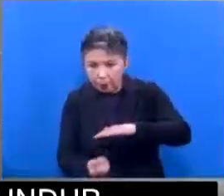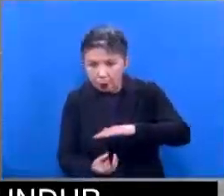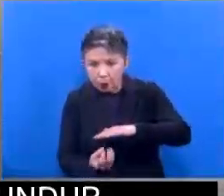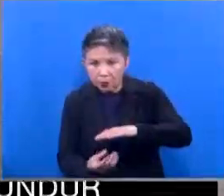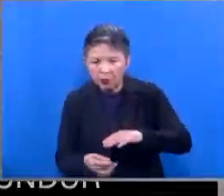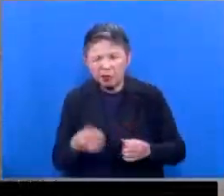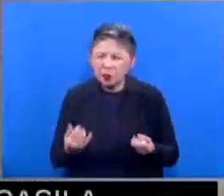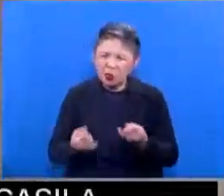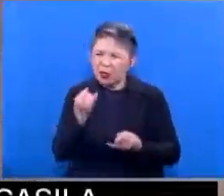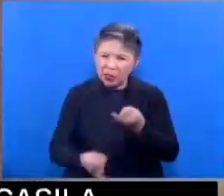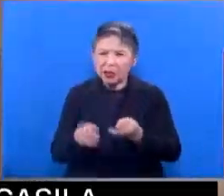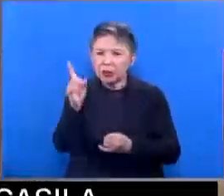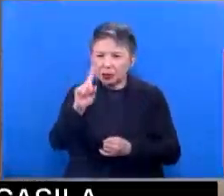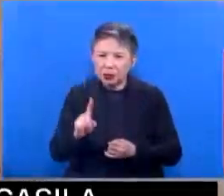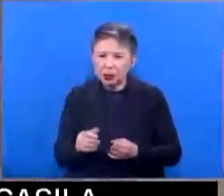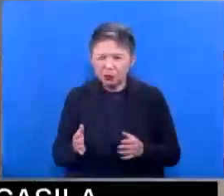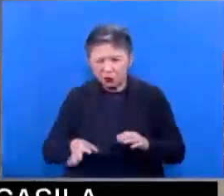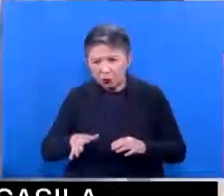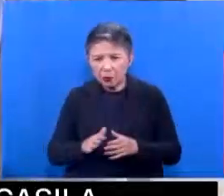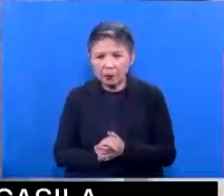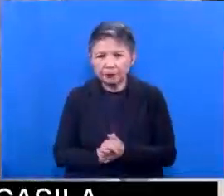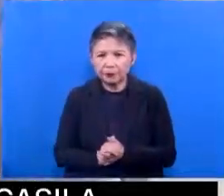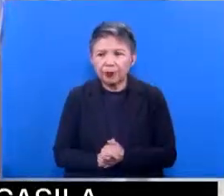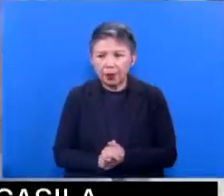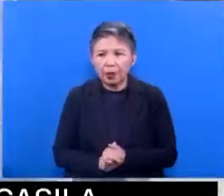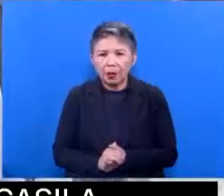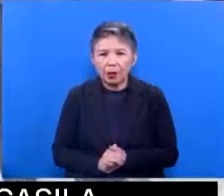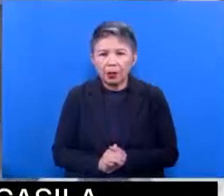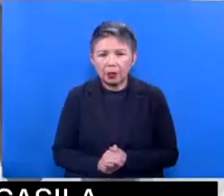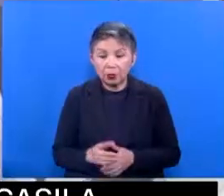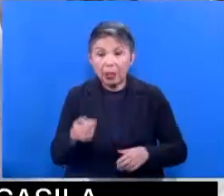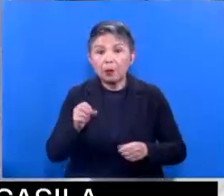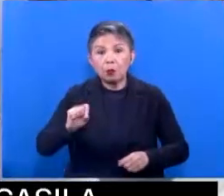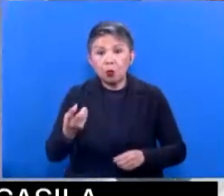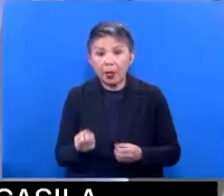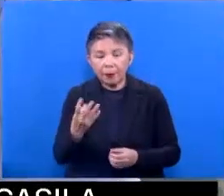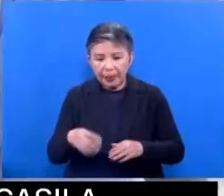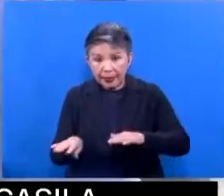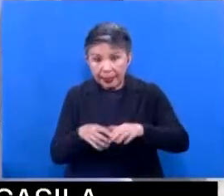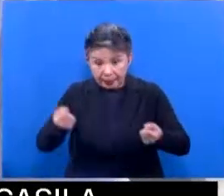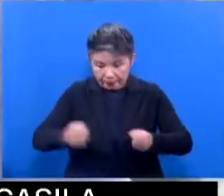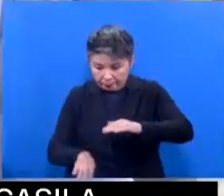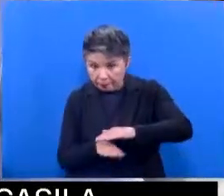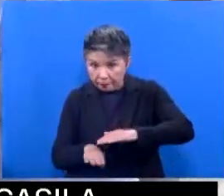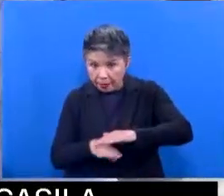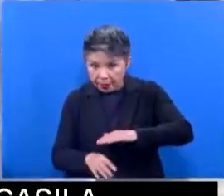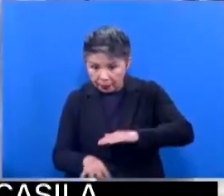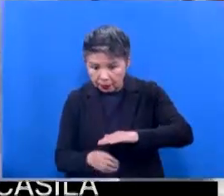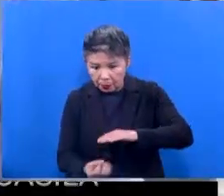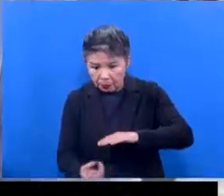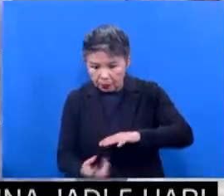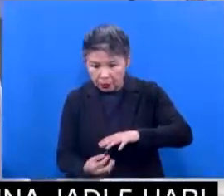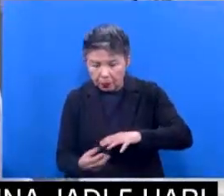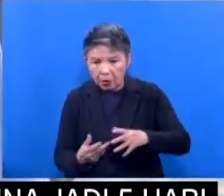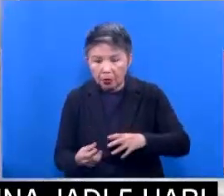akibat korsleting listrik. Awalnya emang kecil aja masih di membakar di bawah mesin. Perkiraanku masih di membakar di bawah aja,